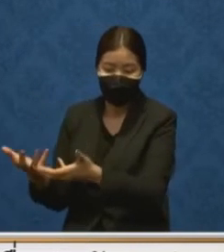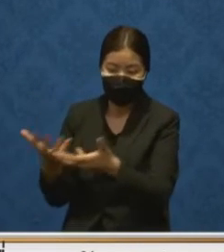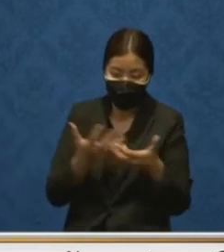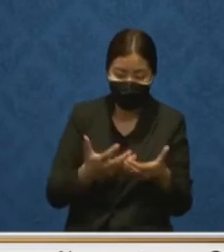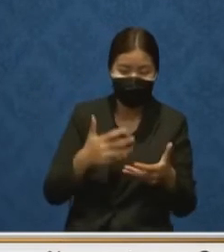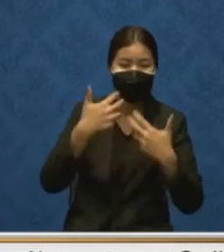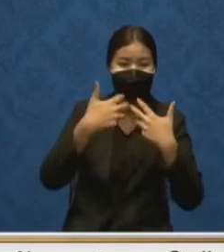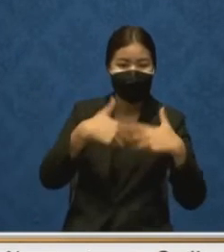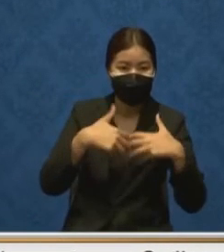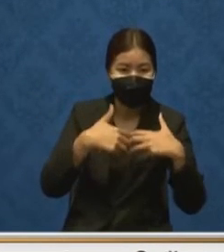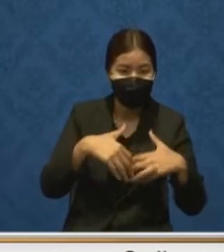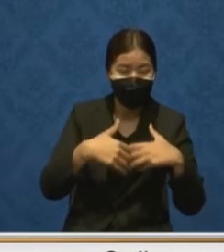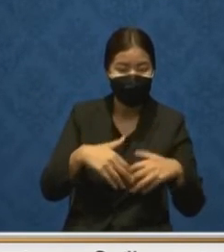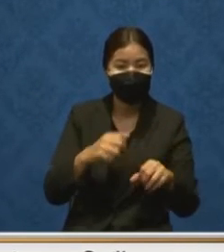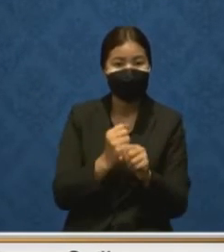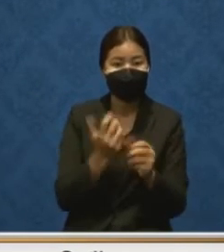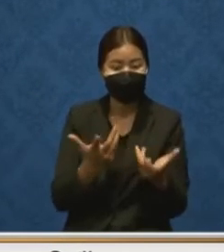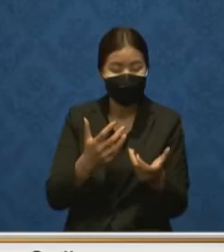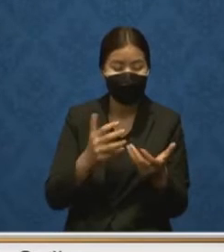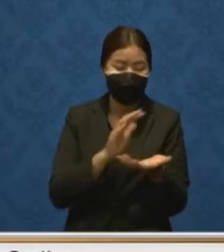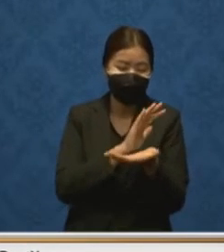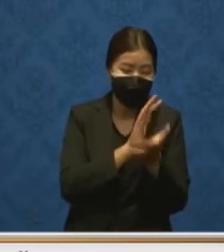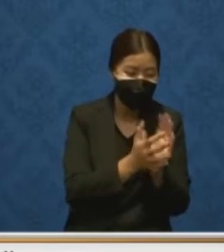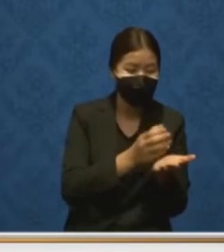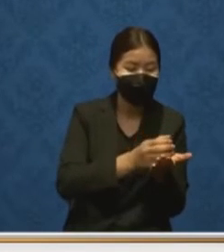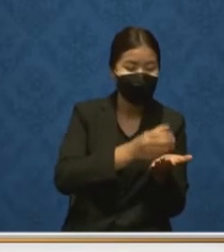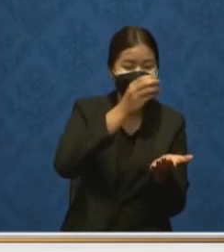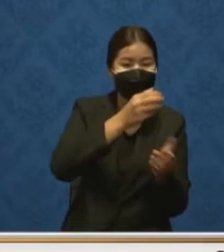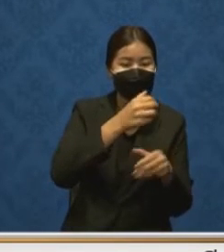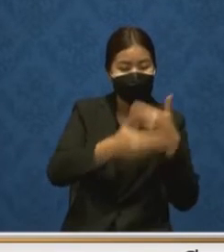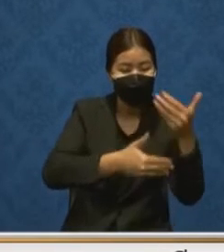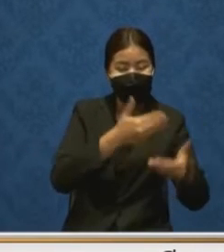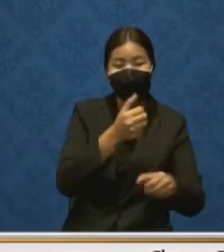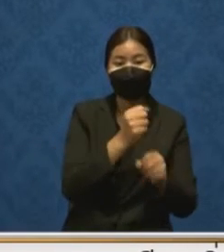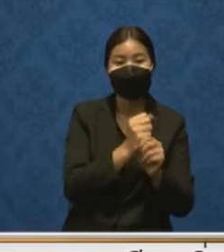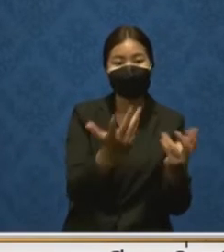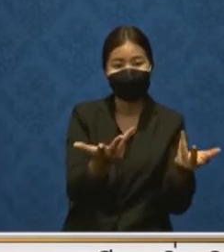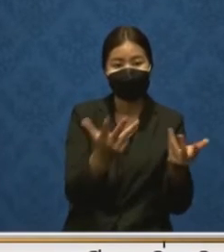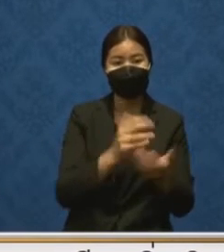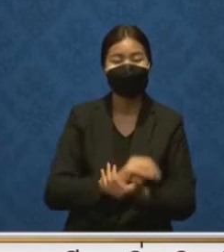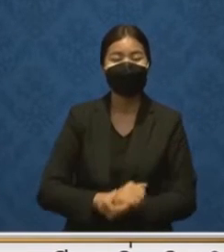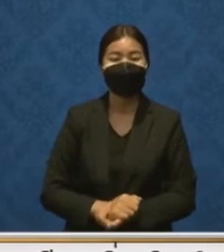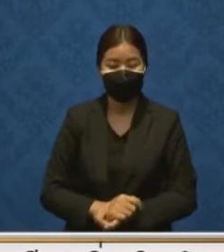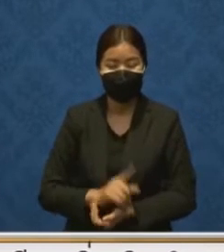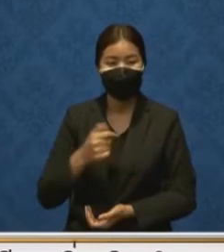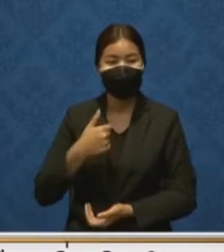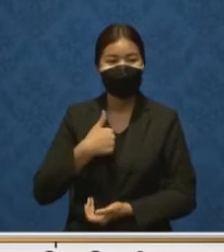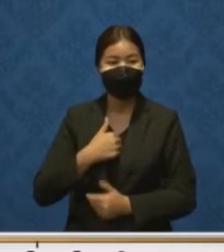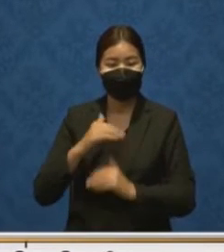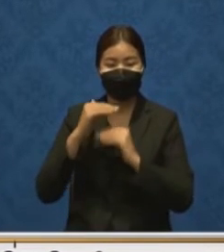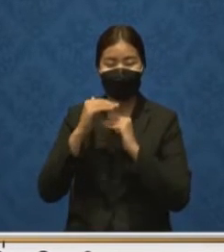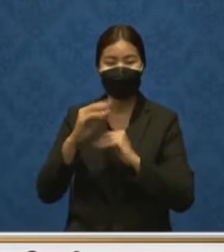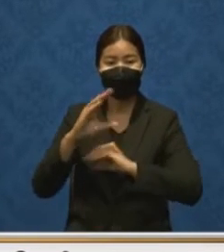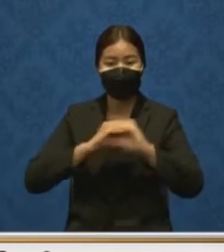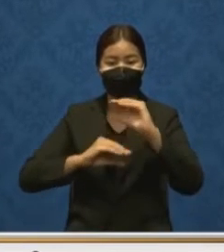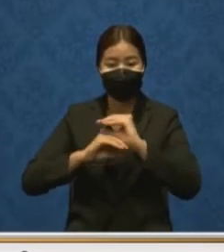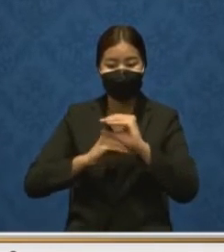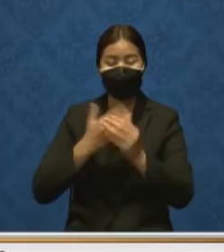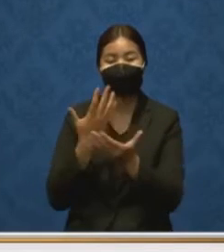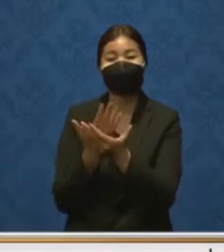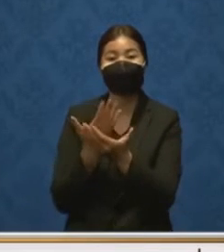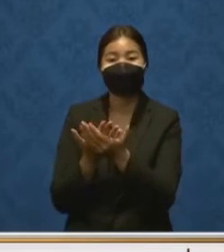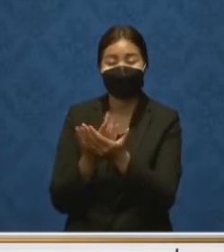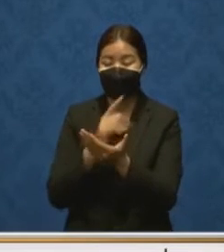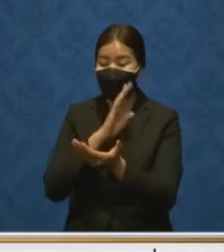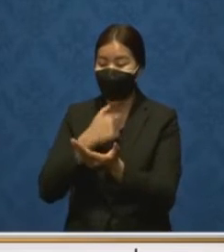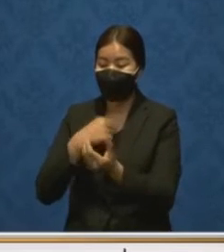าคาที่สมเหตสมผลไม่กลายเป็การซือของที่ค้ากำไรเกินควรเราจงกำหนดโครงสรางราคาขึนมาว่